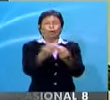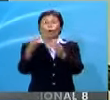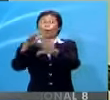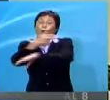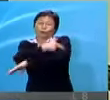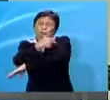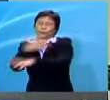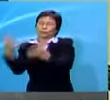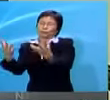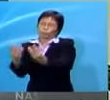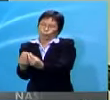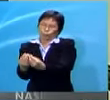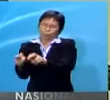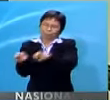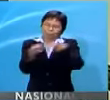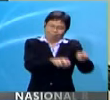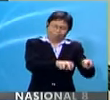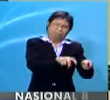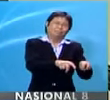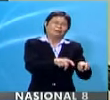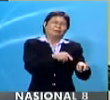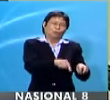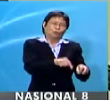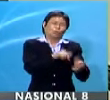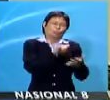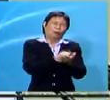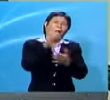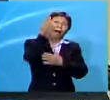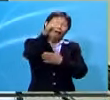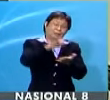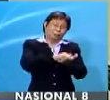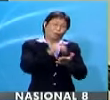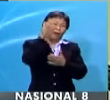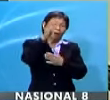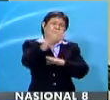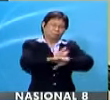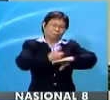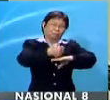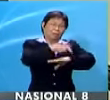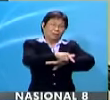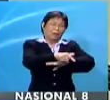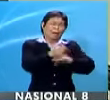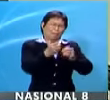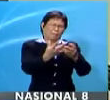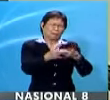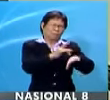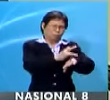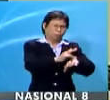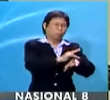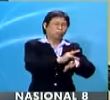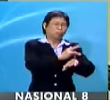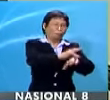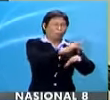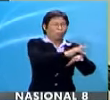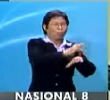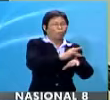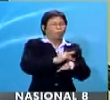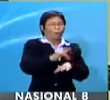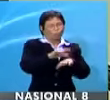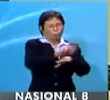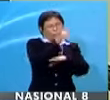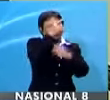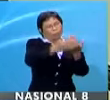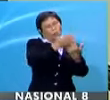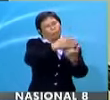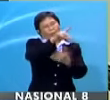dipindah itu akan mewujudkan lebih ruang untuk digunakan untuk